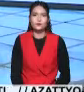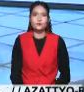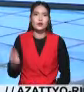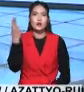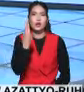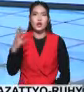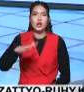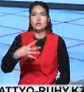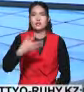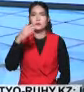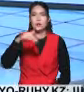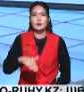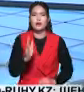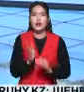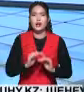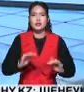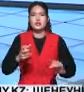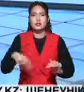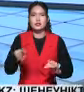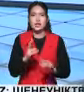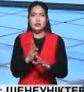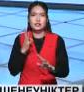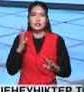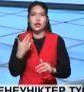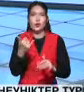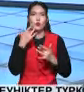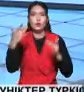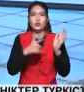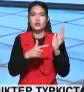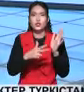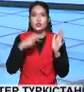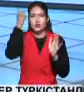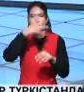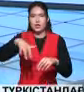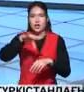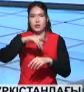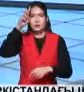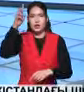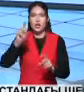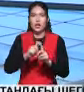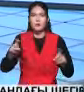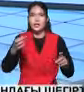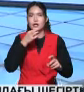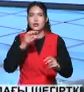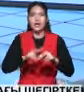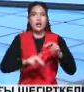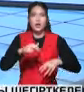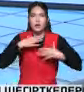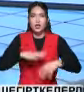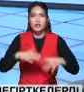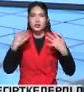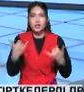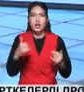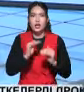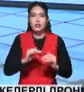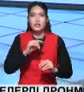Астанада 45 мың бүлдіршін балабақша кезегінде тұр. Соңғы 7-8 жылда қалада мемлекеттік мектепке дейінгі мекеме салынбаған. Қазір мұнда